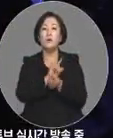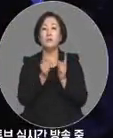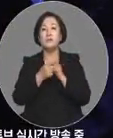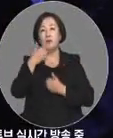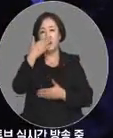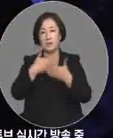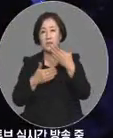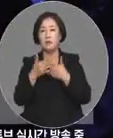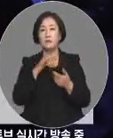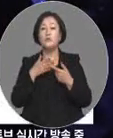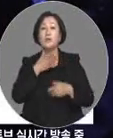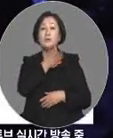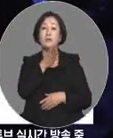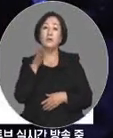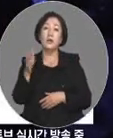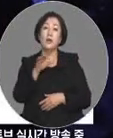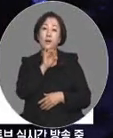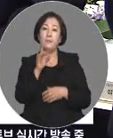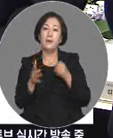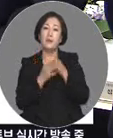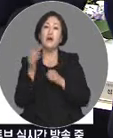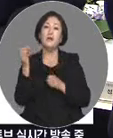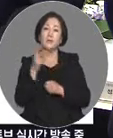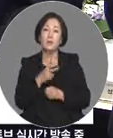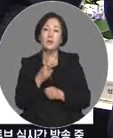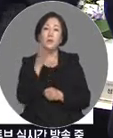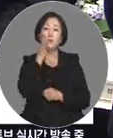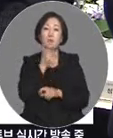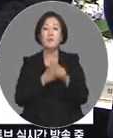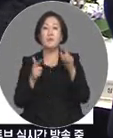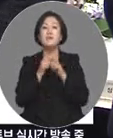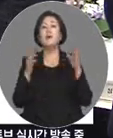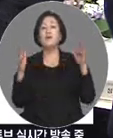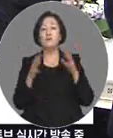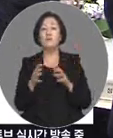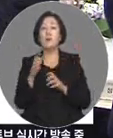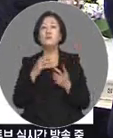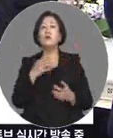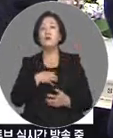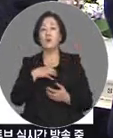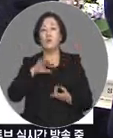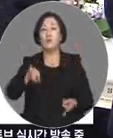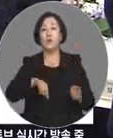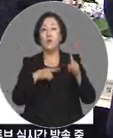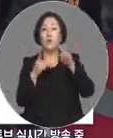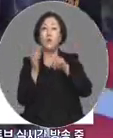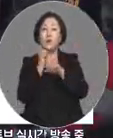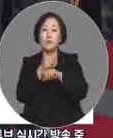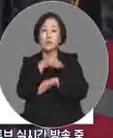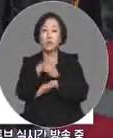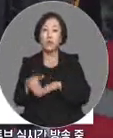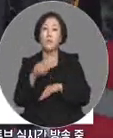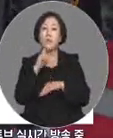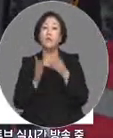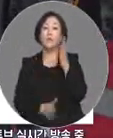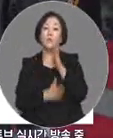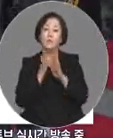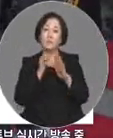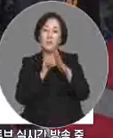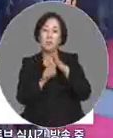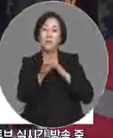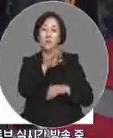전개와 학계 인사들은 다시 한번 울산의 저력을 모아 위기를 넘자고 강조했고 시민 대표들도